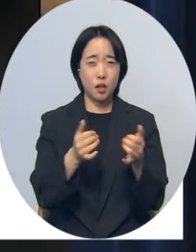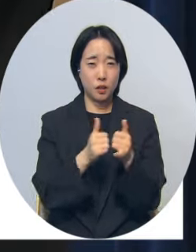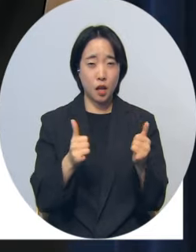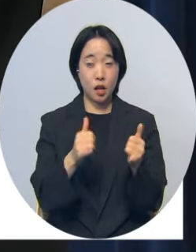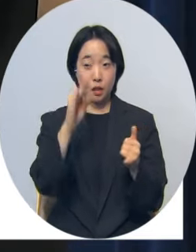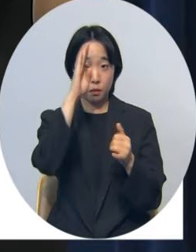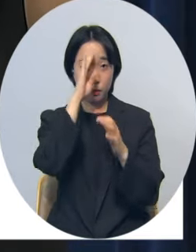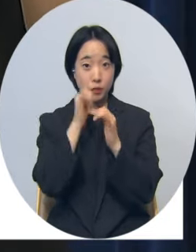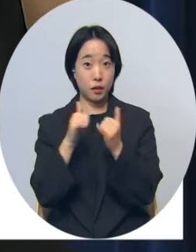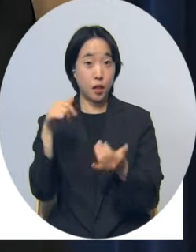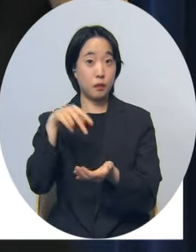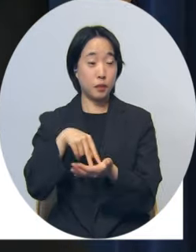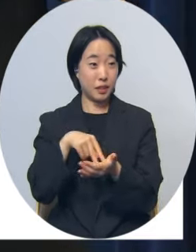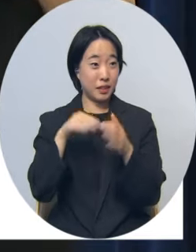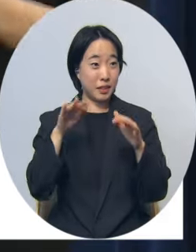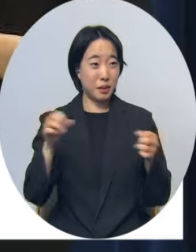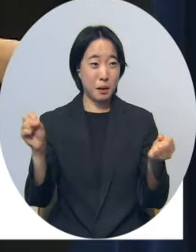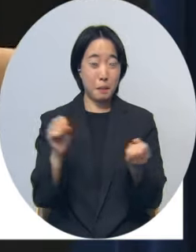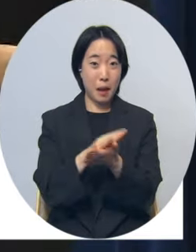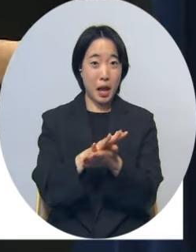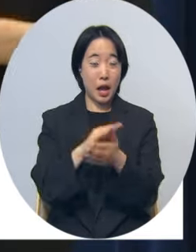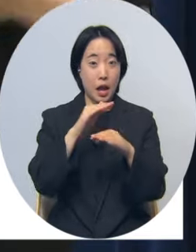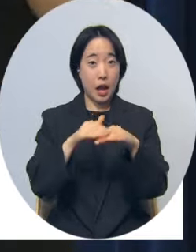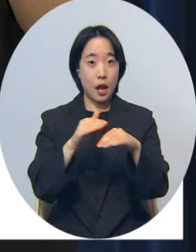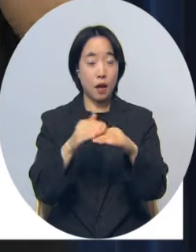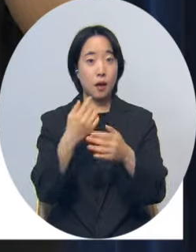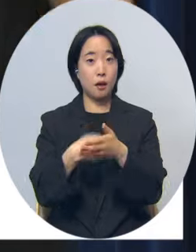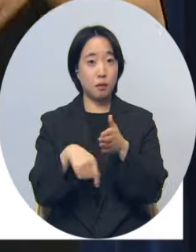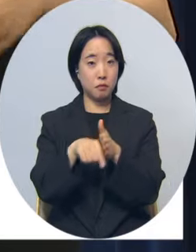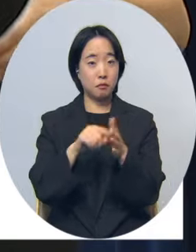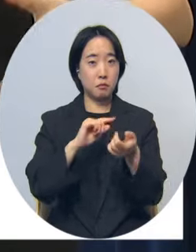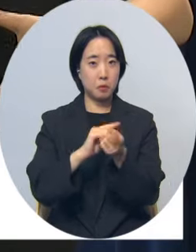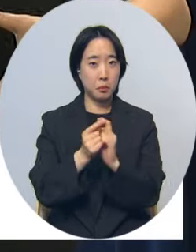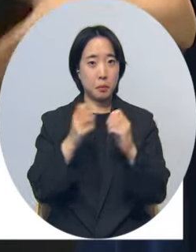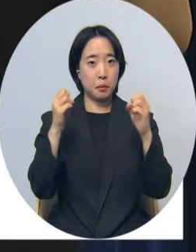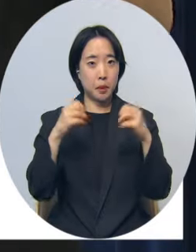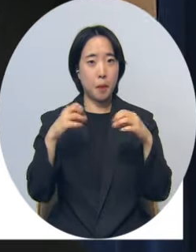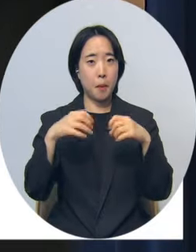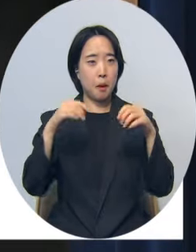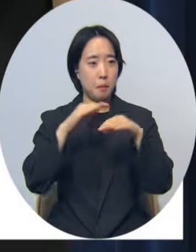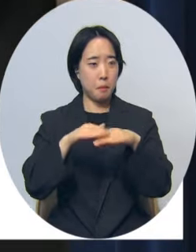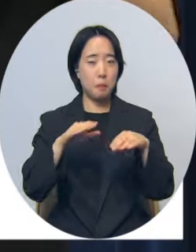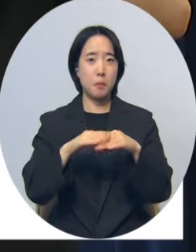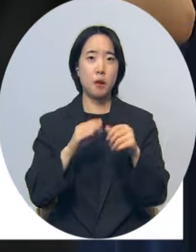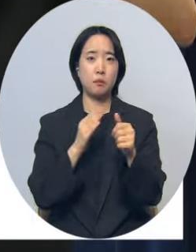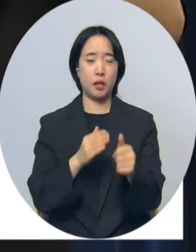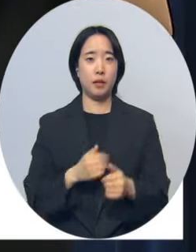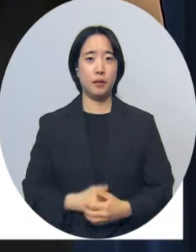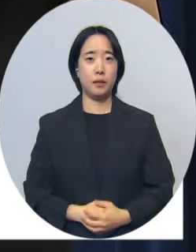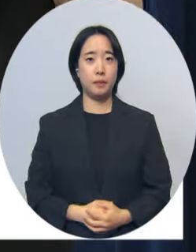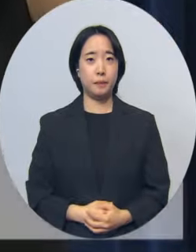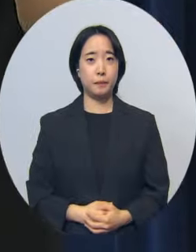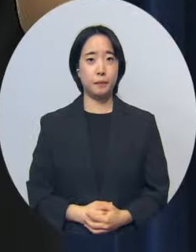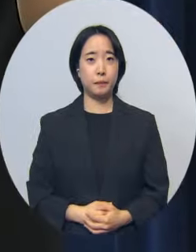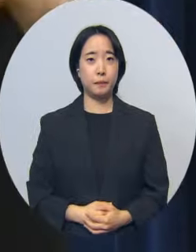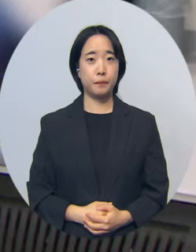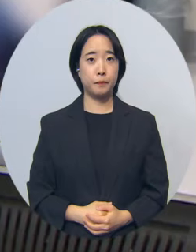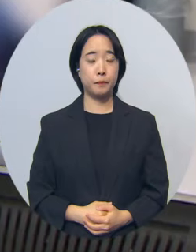사용자분들도 사태 해결을 위해 서로 양보하고 대화로 풀어가 주시기를 간곡히